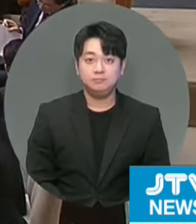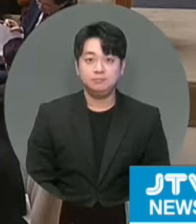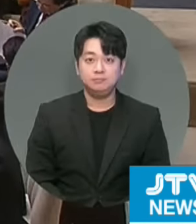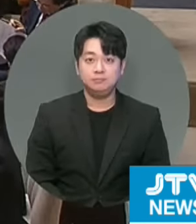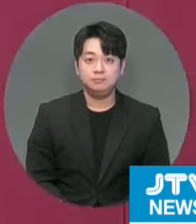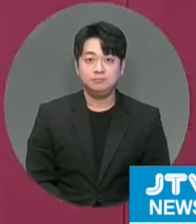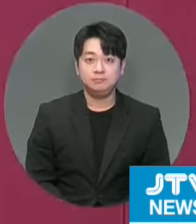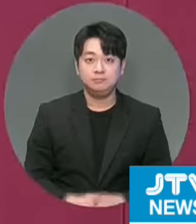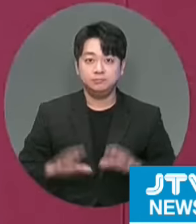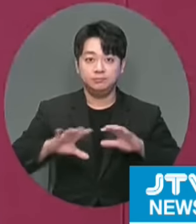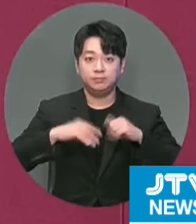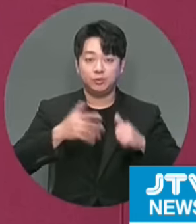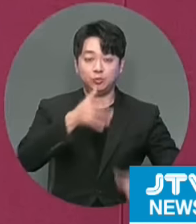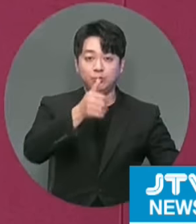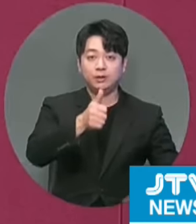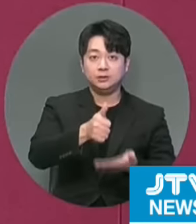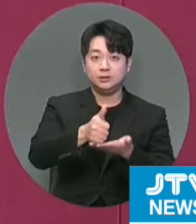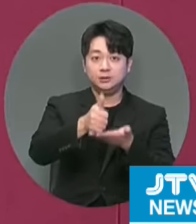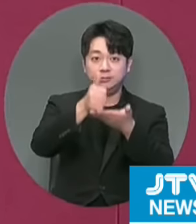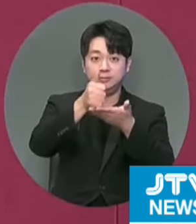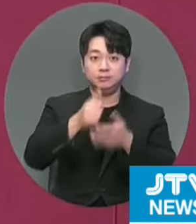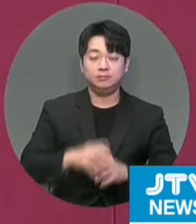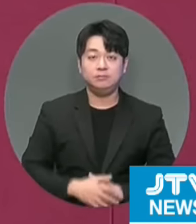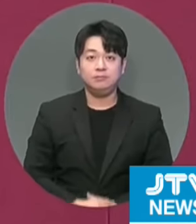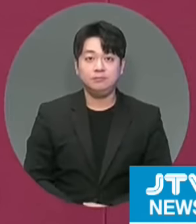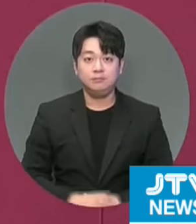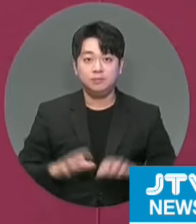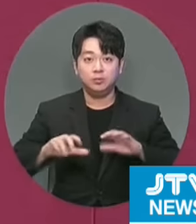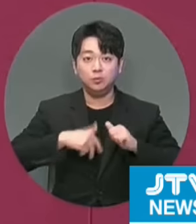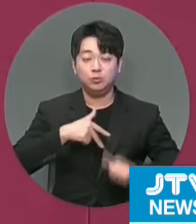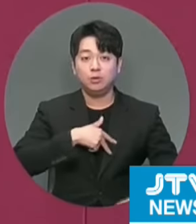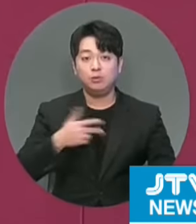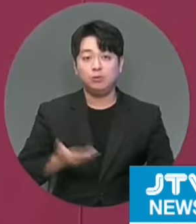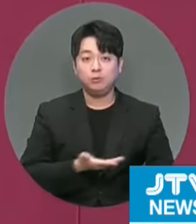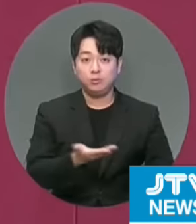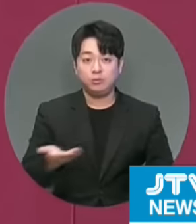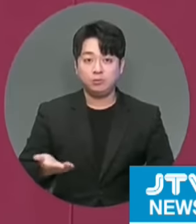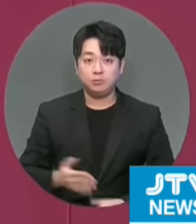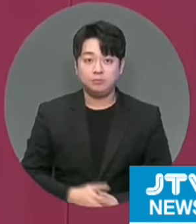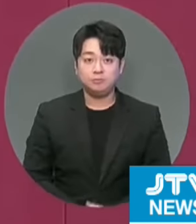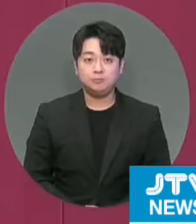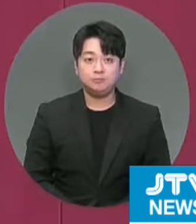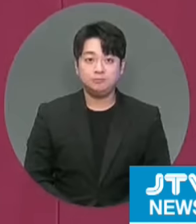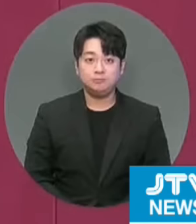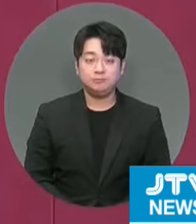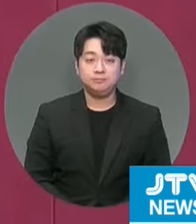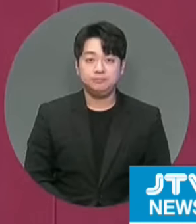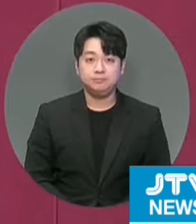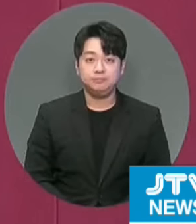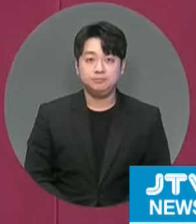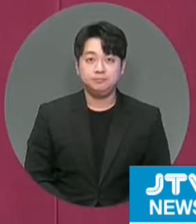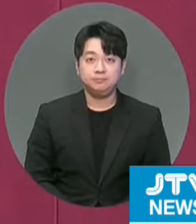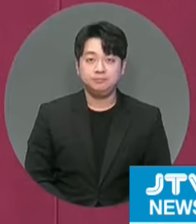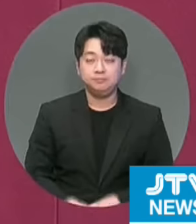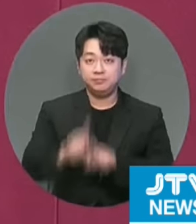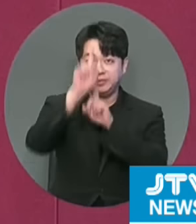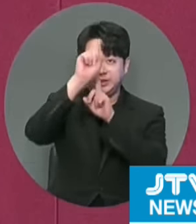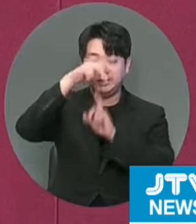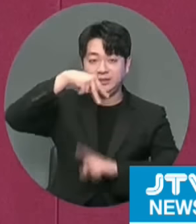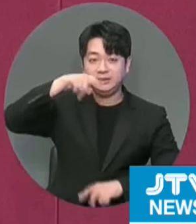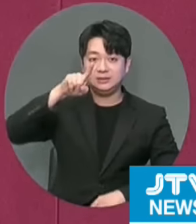존경하는 우원식 국회의장님 그리고 선배 동료 의원 여러분, 경상북도 포항시 남구 울릉군의